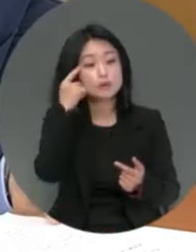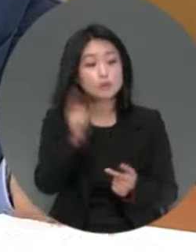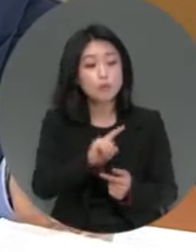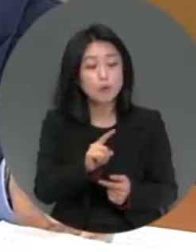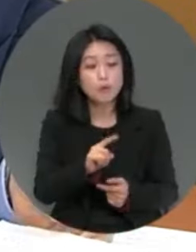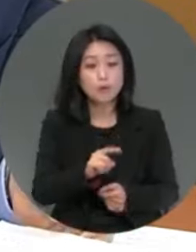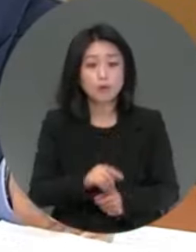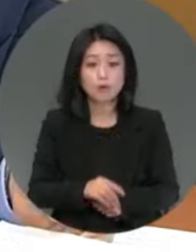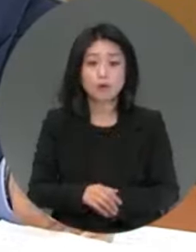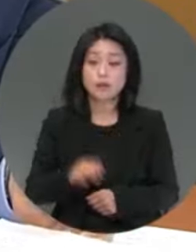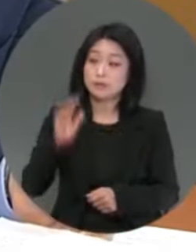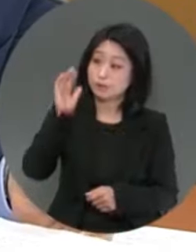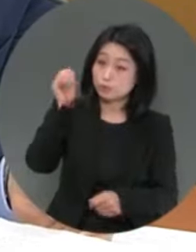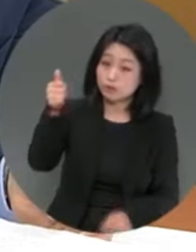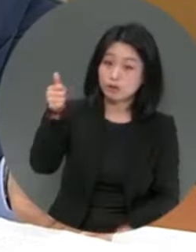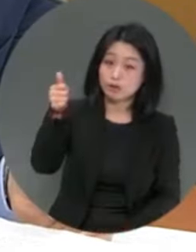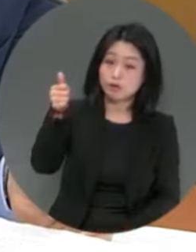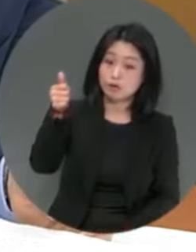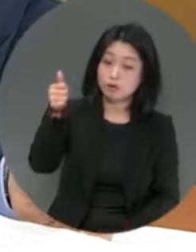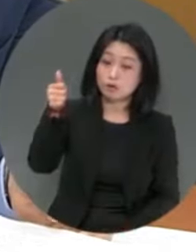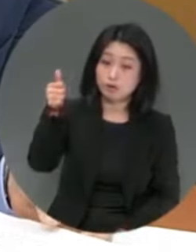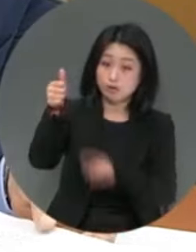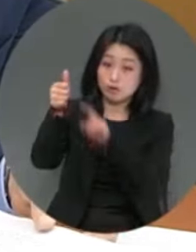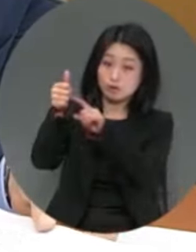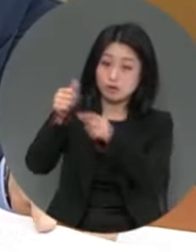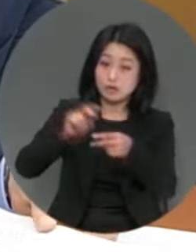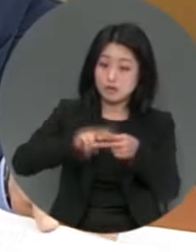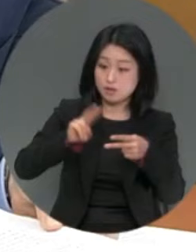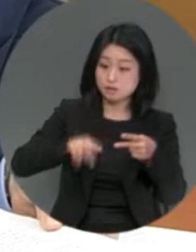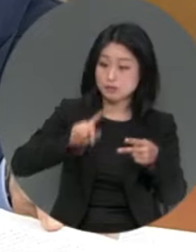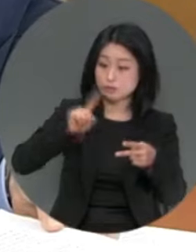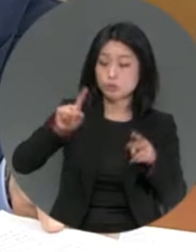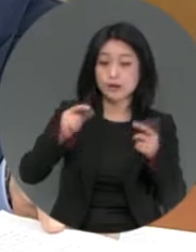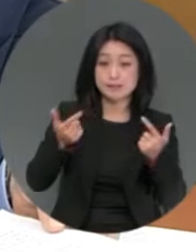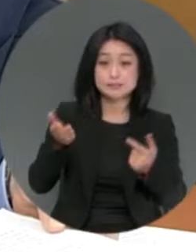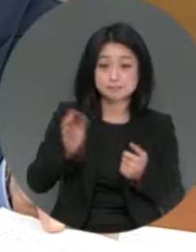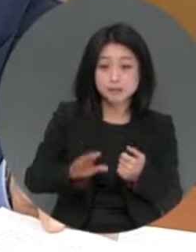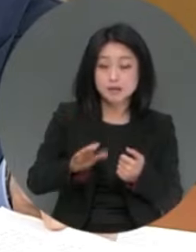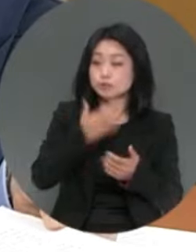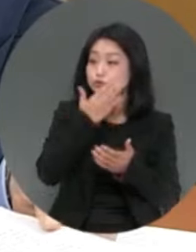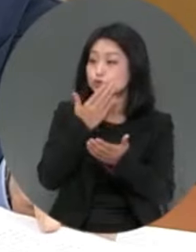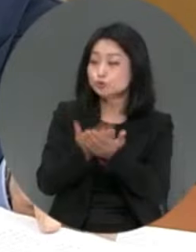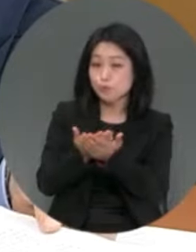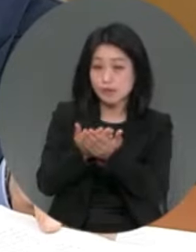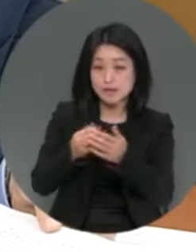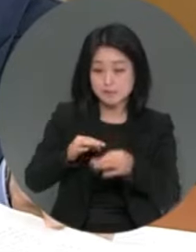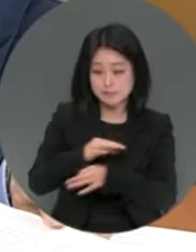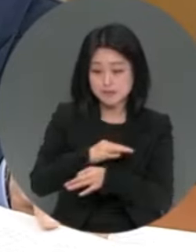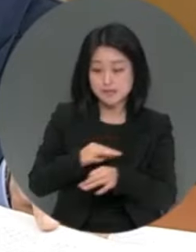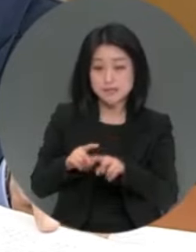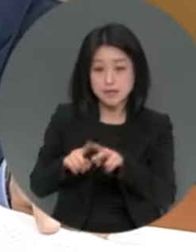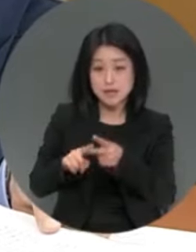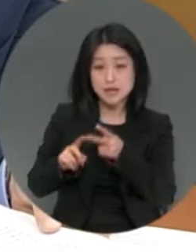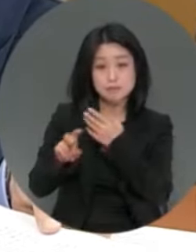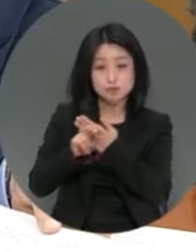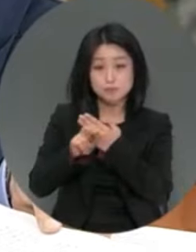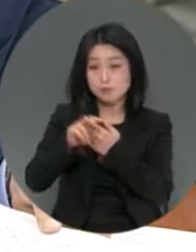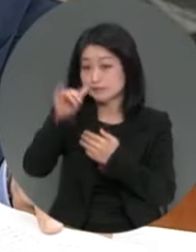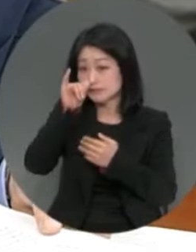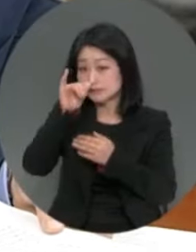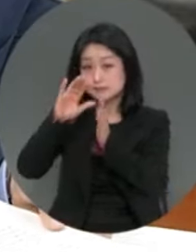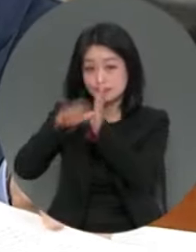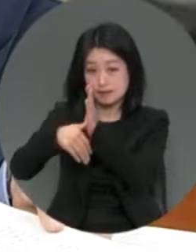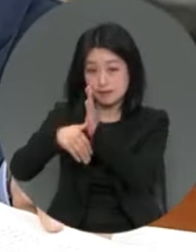그러니까 대통령이라 할지라도 형사소추 대상은 아니지만 중요한 부정과 불법 행위가